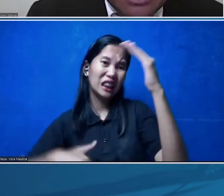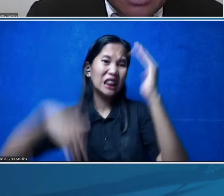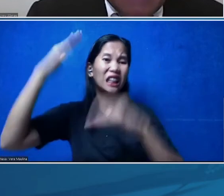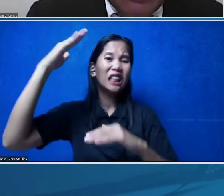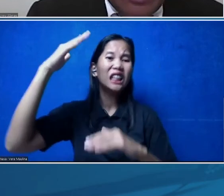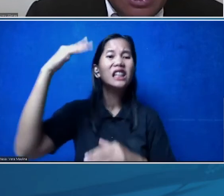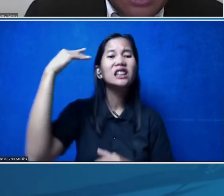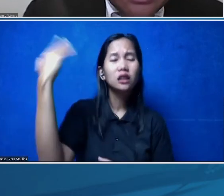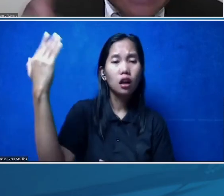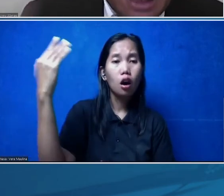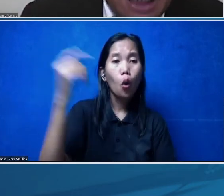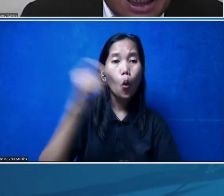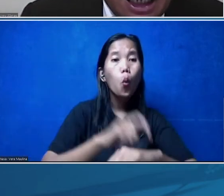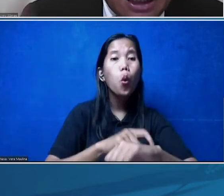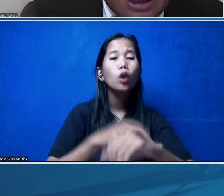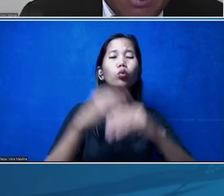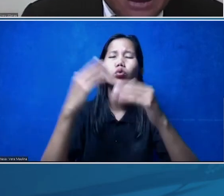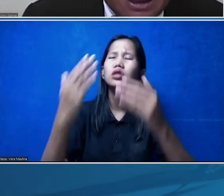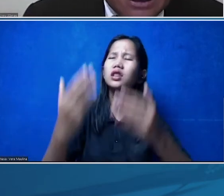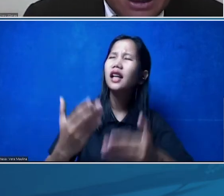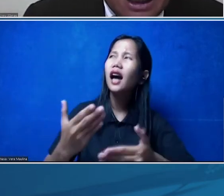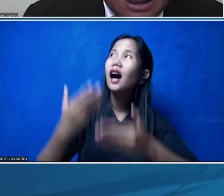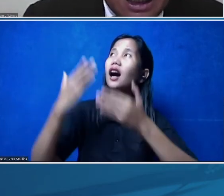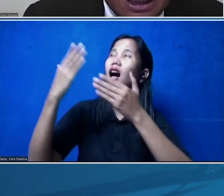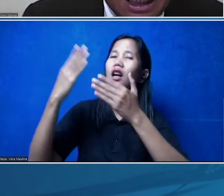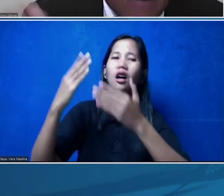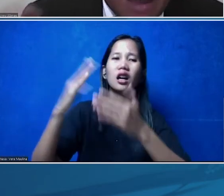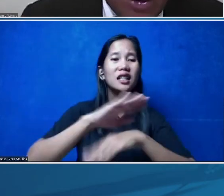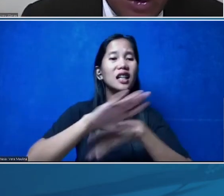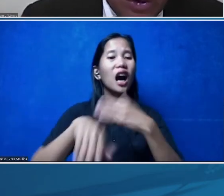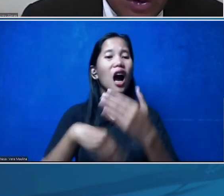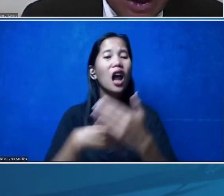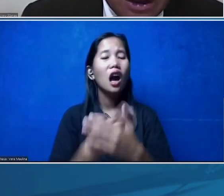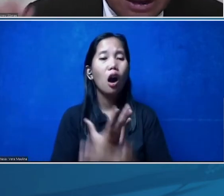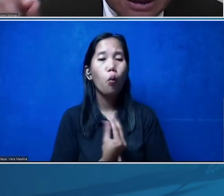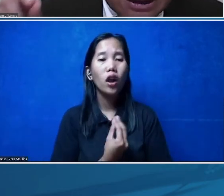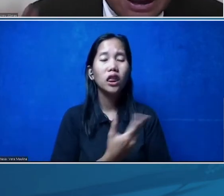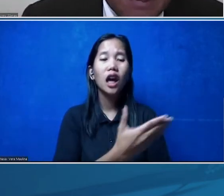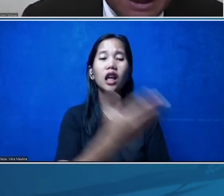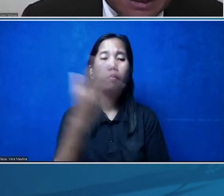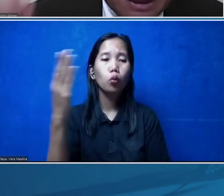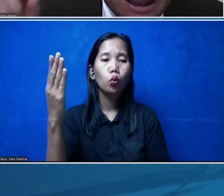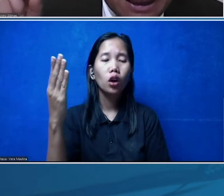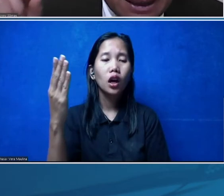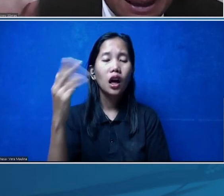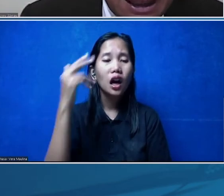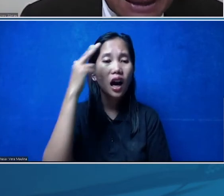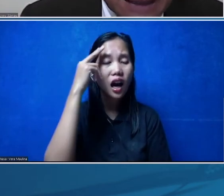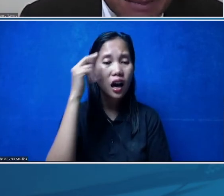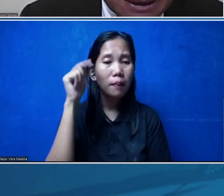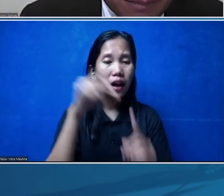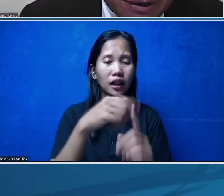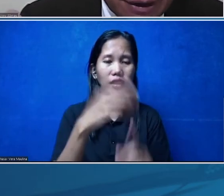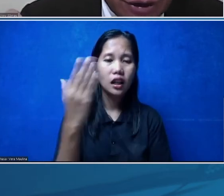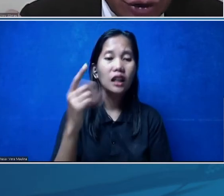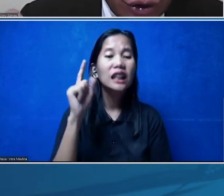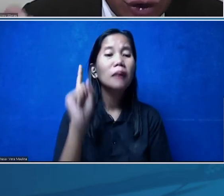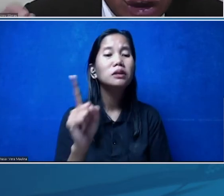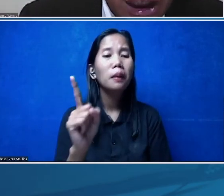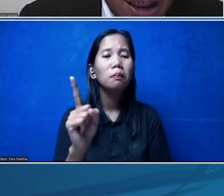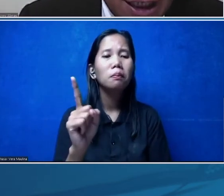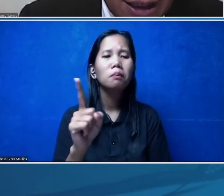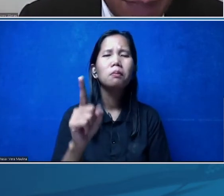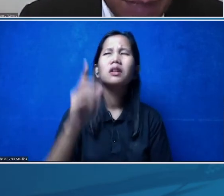kamu sadarlah dan berjaga-jagalah lawanmu si iblis berjalan keliling sama seperti